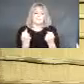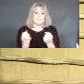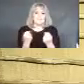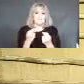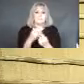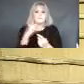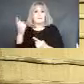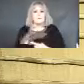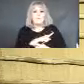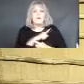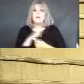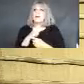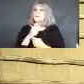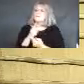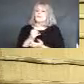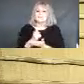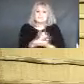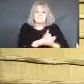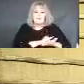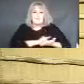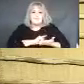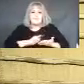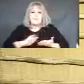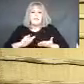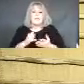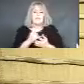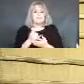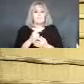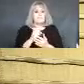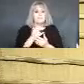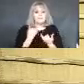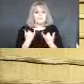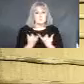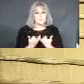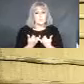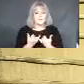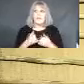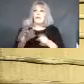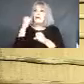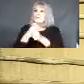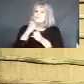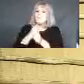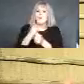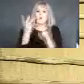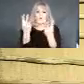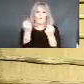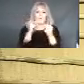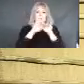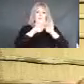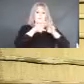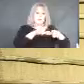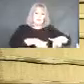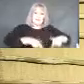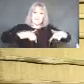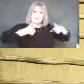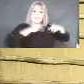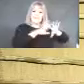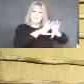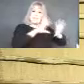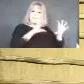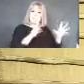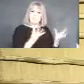nou mense hulle sonde. Daarom maak hy hulle deel van een nieuwe samenleving, want hy is bezig om